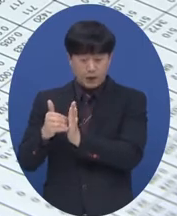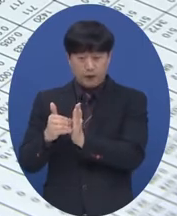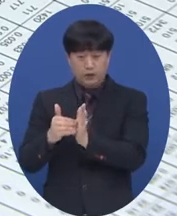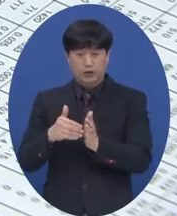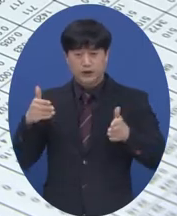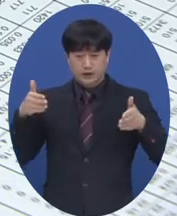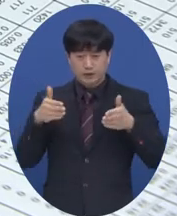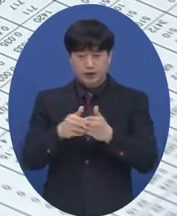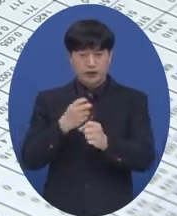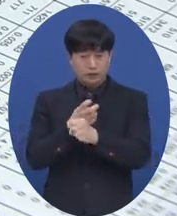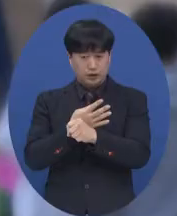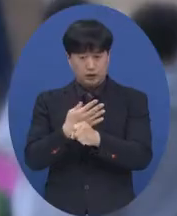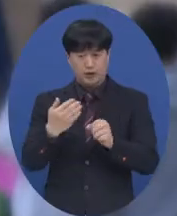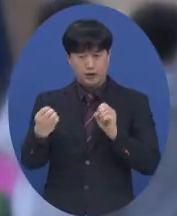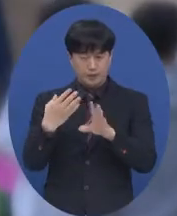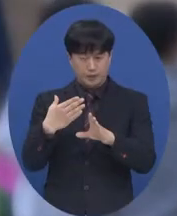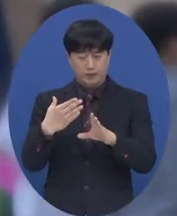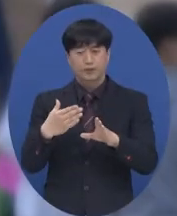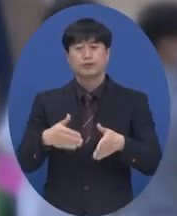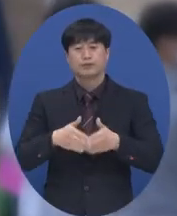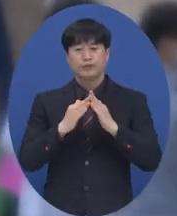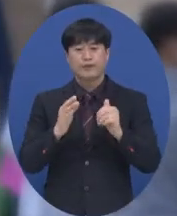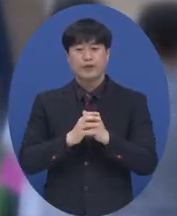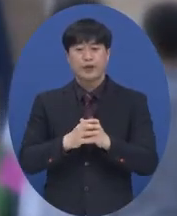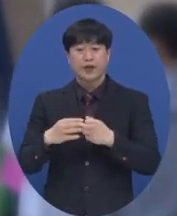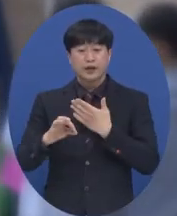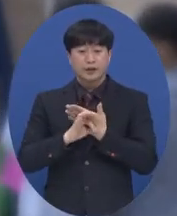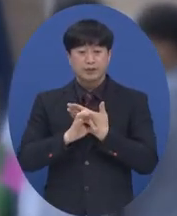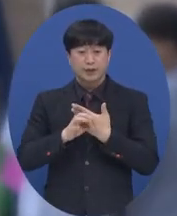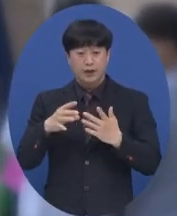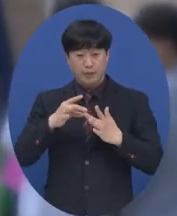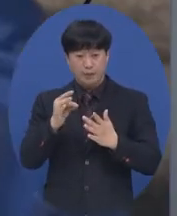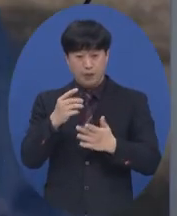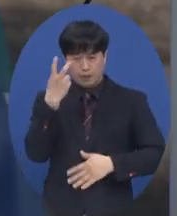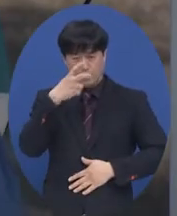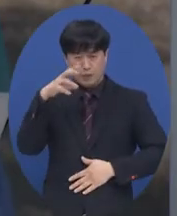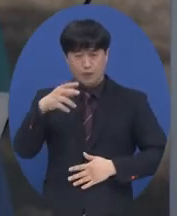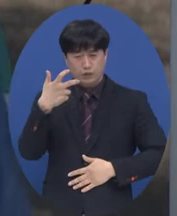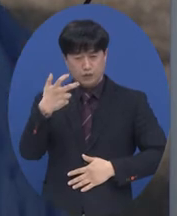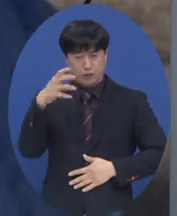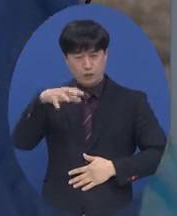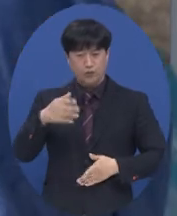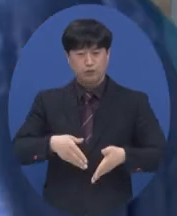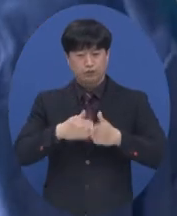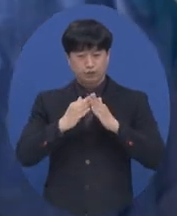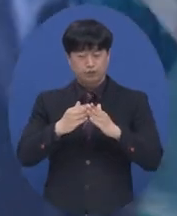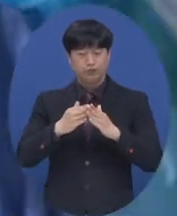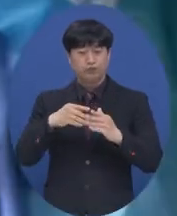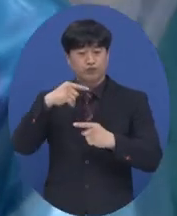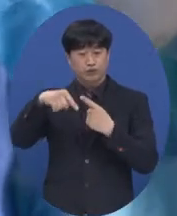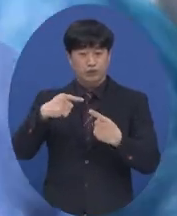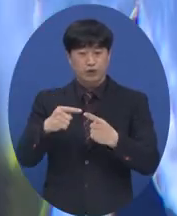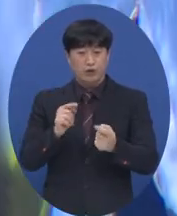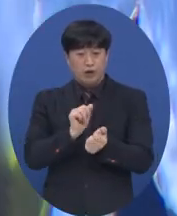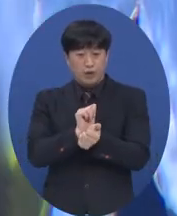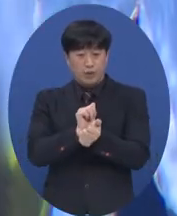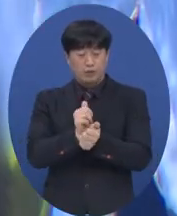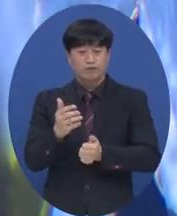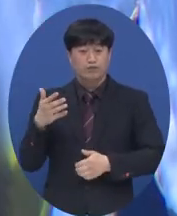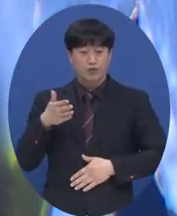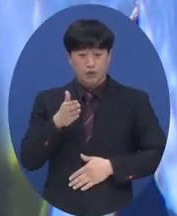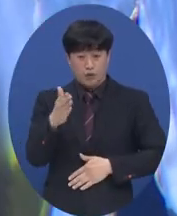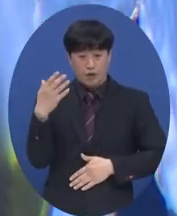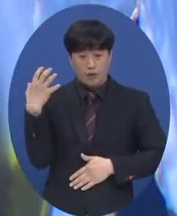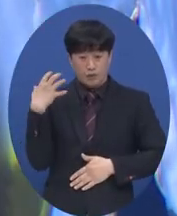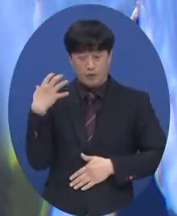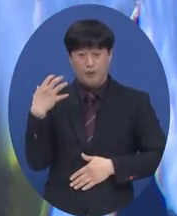대응체계를 구축합니다 임시 선별 검사 소 이름 개를 추가로 운영하고 감염병 전담 병원과 생활 치루 센터